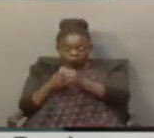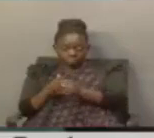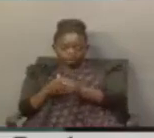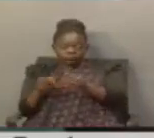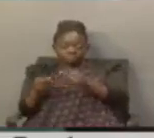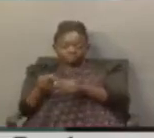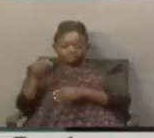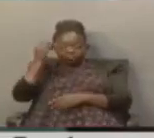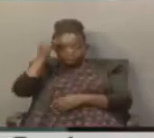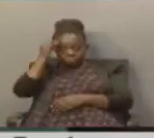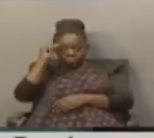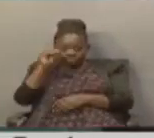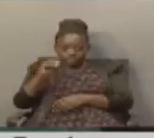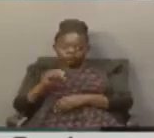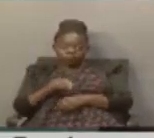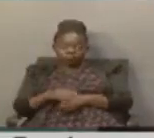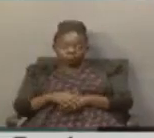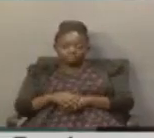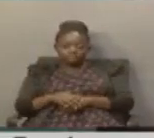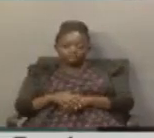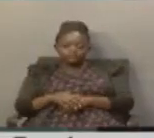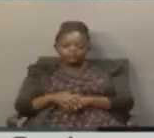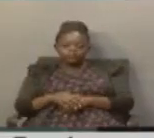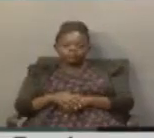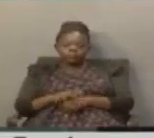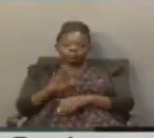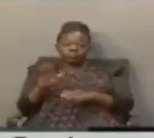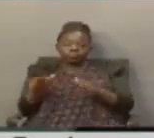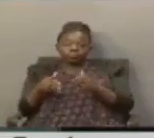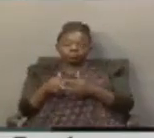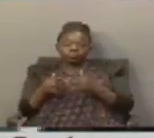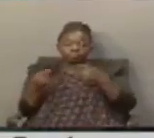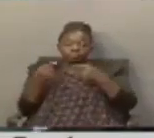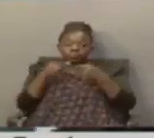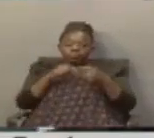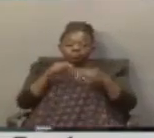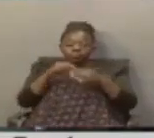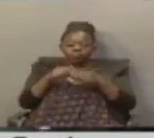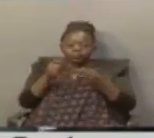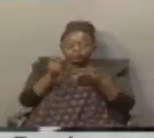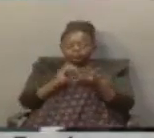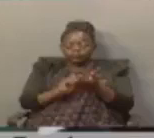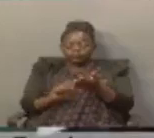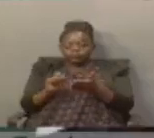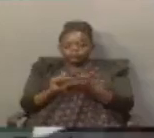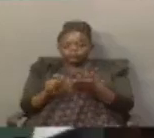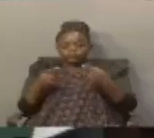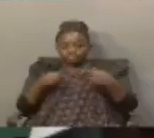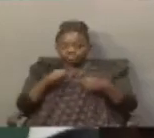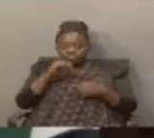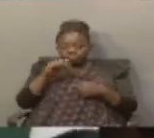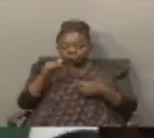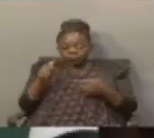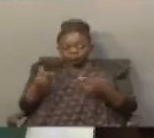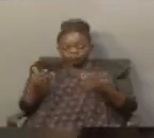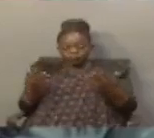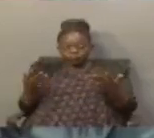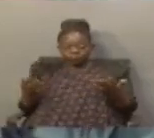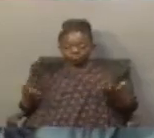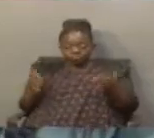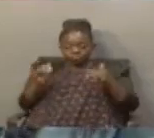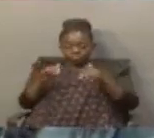the messengers they send should put all the discussions in writing so that we don't stay in a guessing